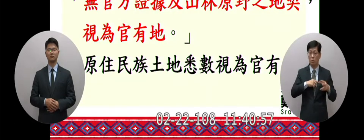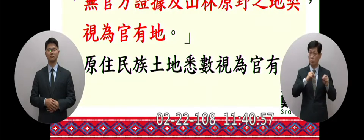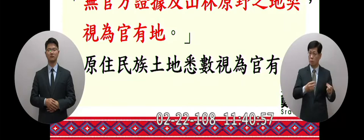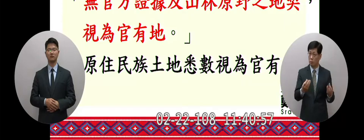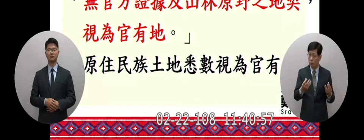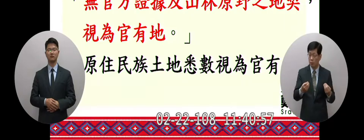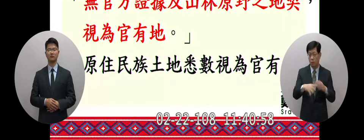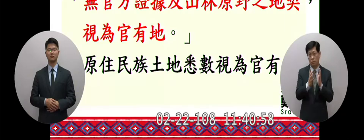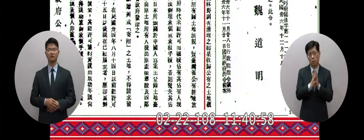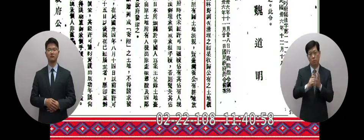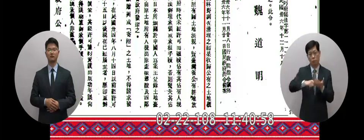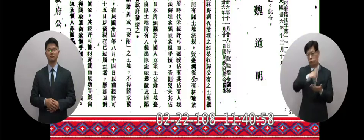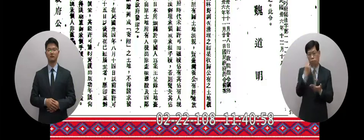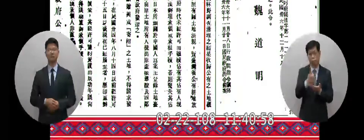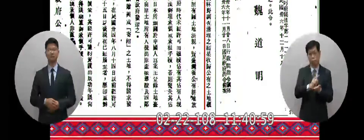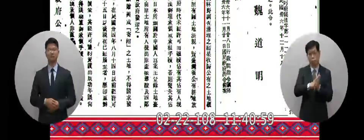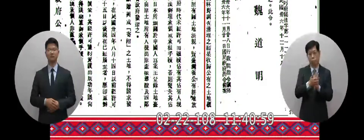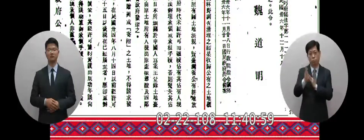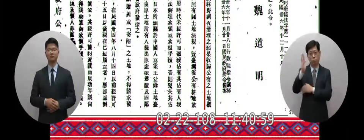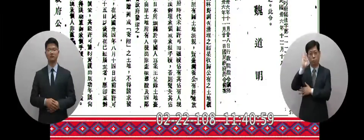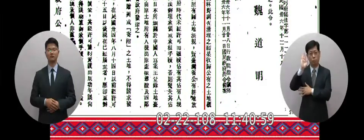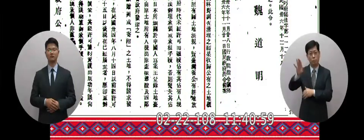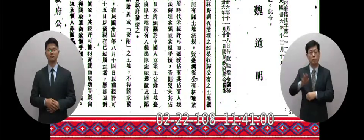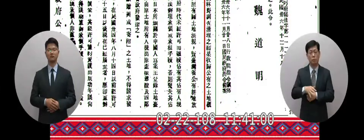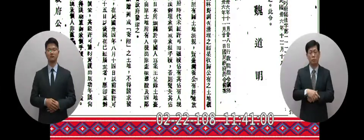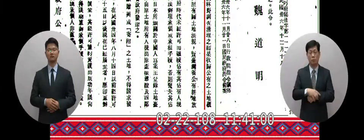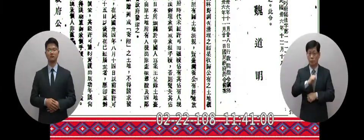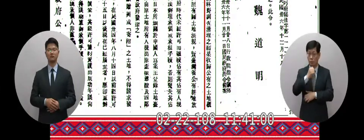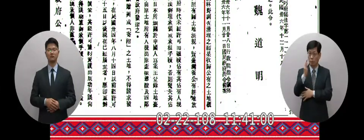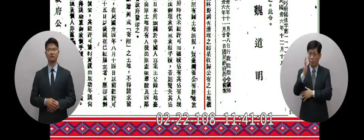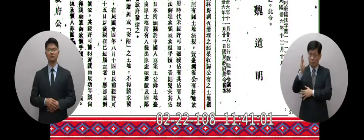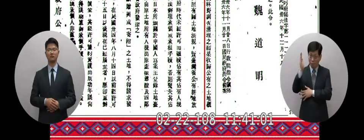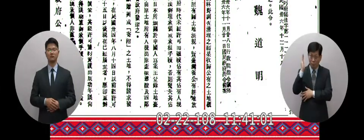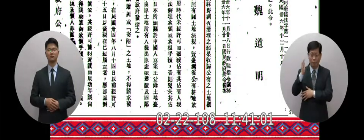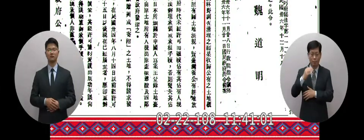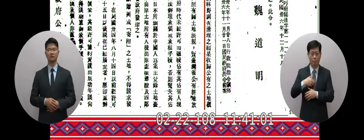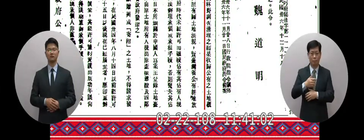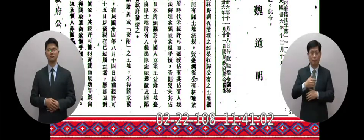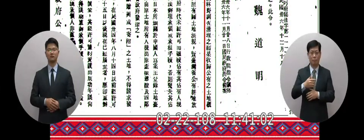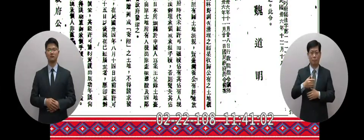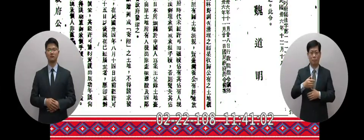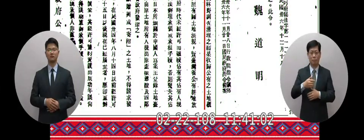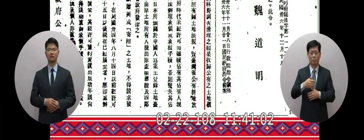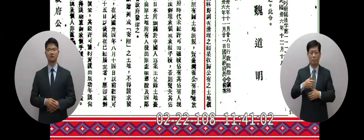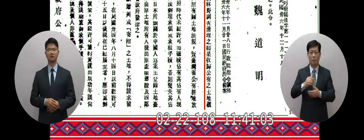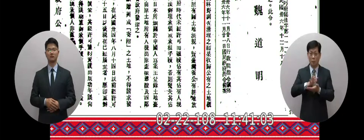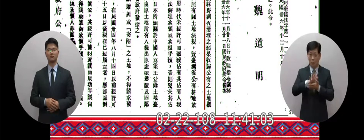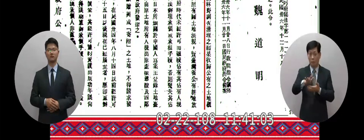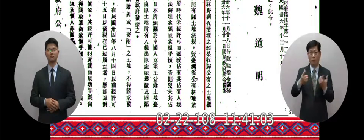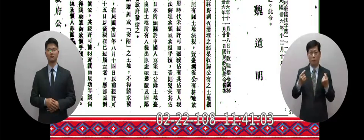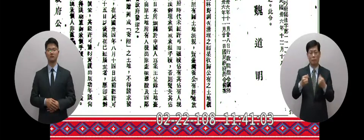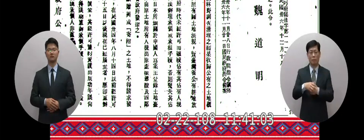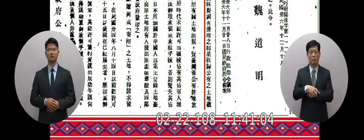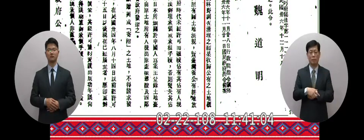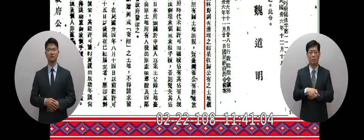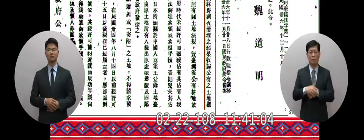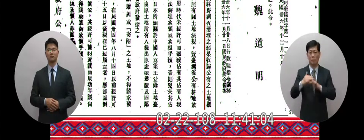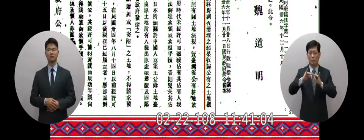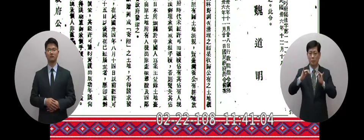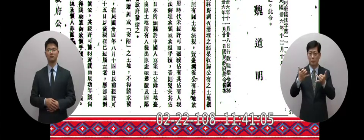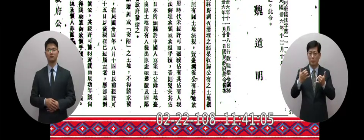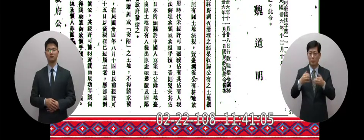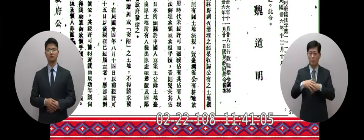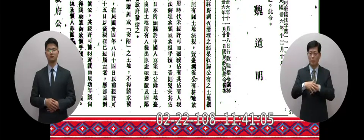土地全部变为官有。台湾省政府台湾光复之后，台湾省政府在